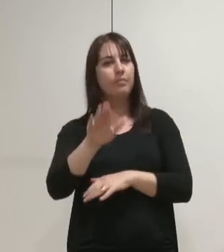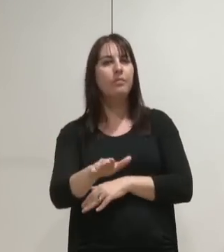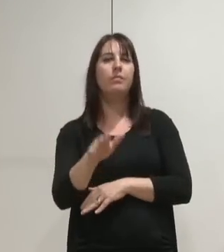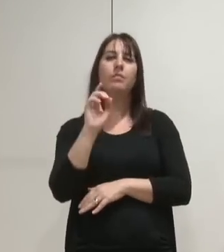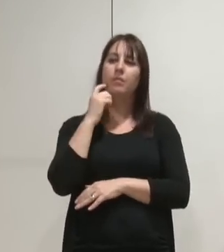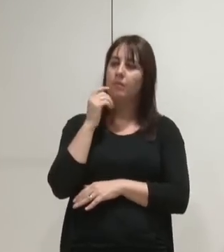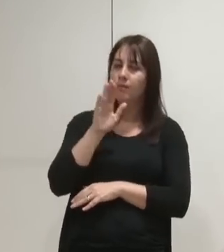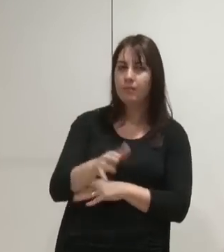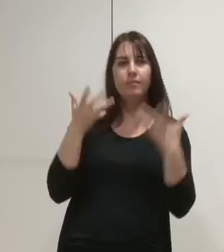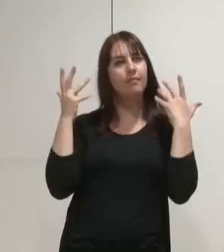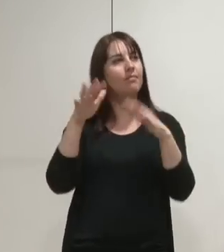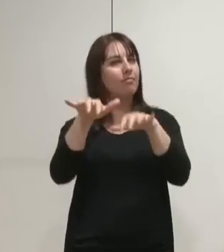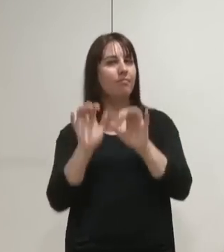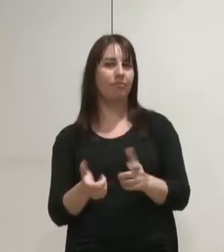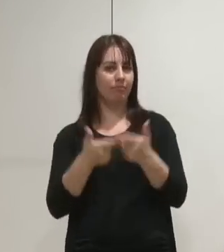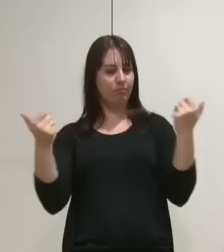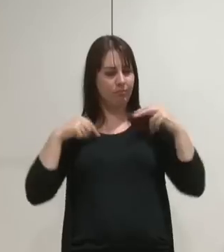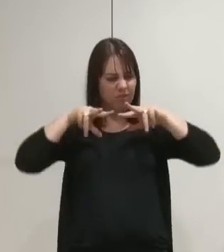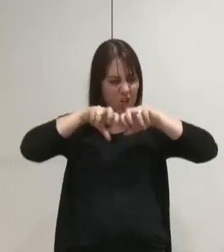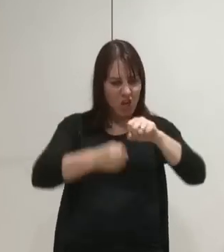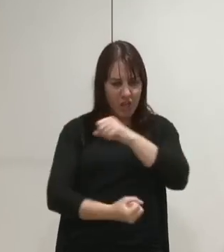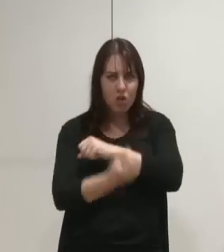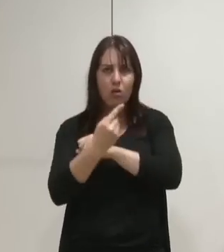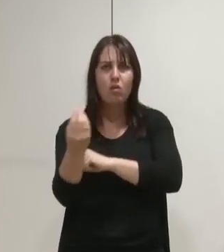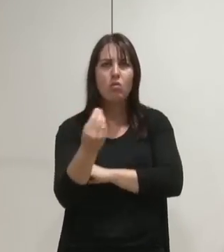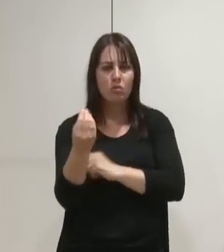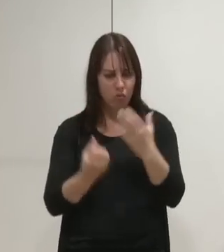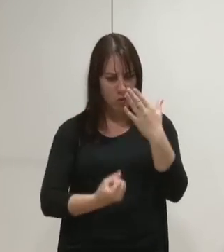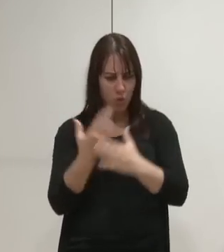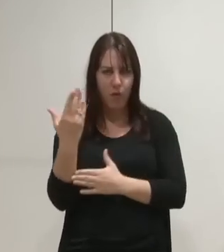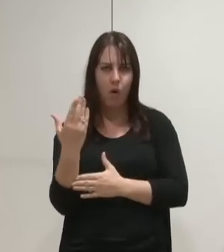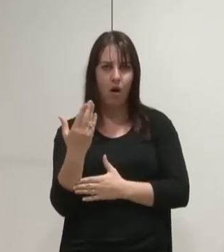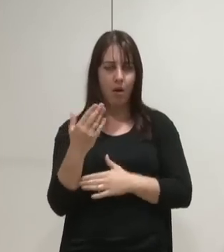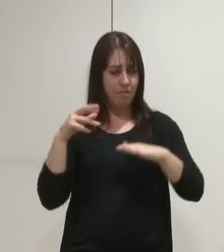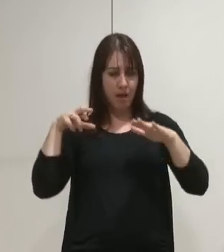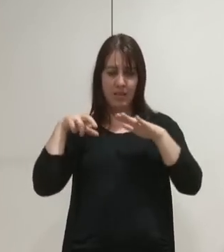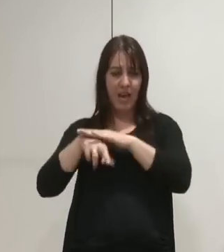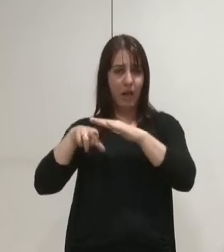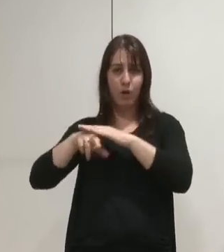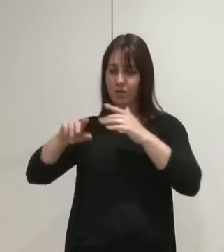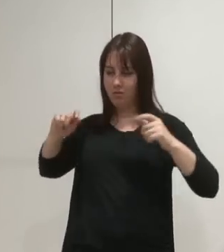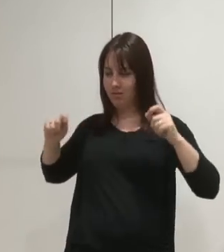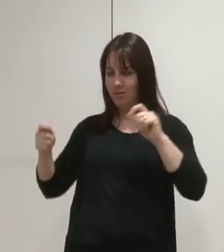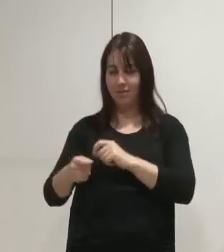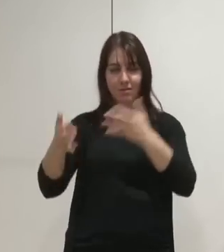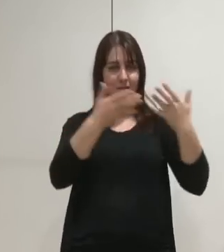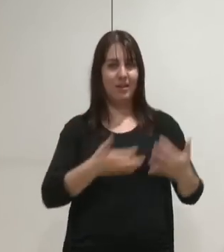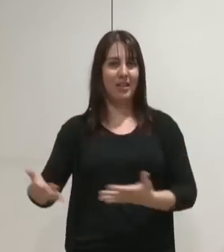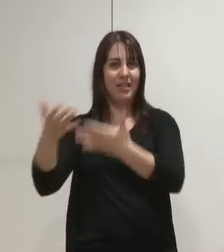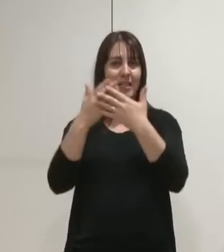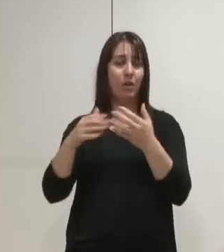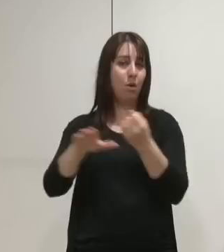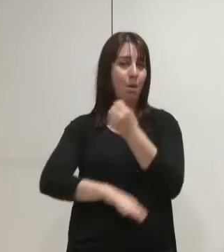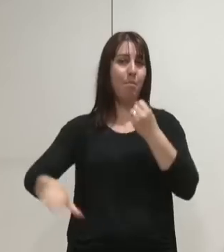frais d'administration mais j'ai eu beau chercher la nouveauté je n'ai trouvé que la réactualisation du calcul qui nous a servi de